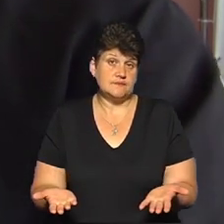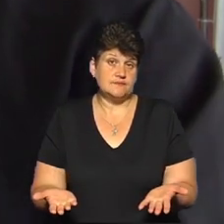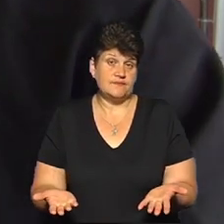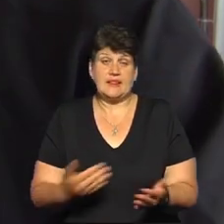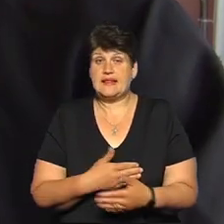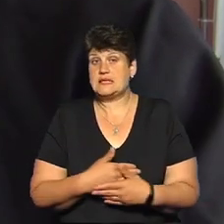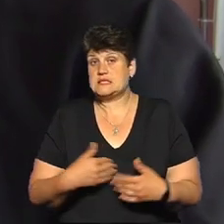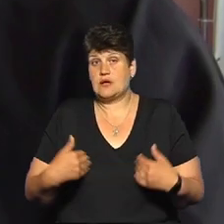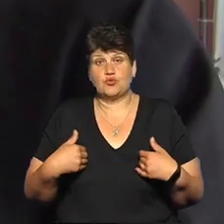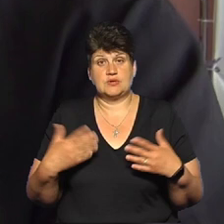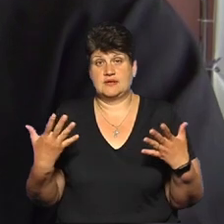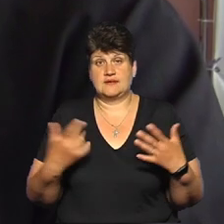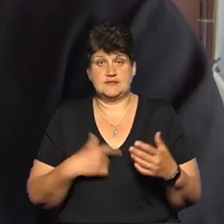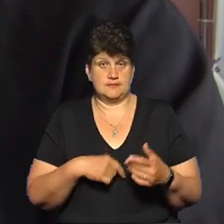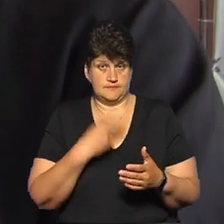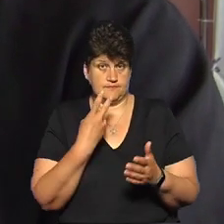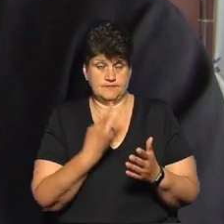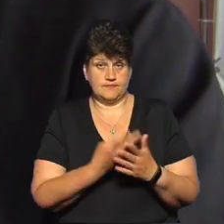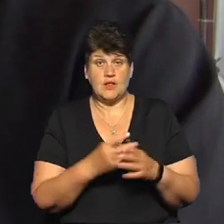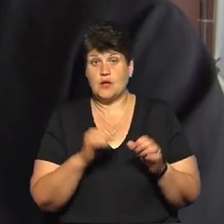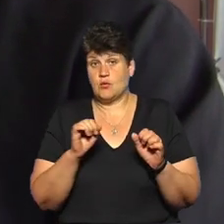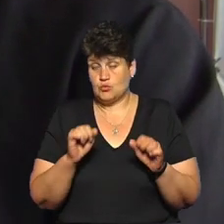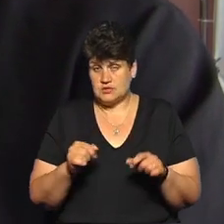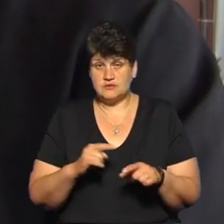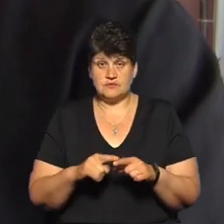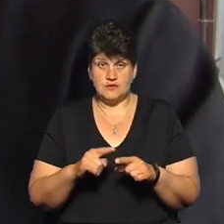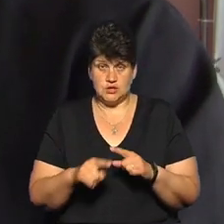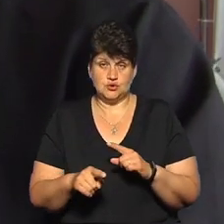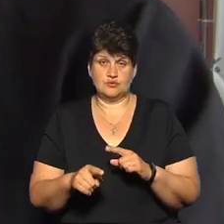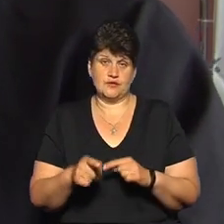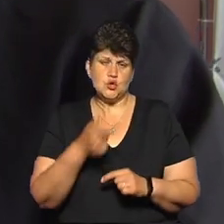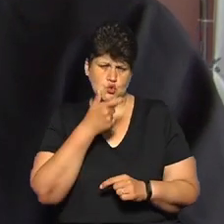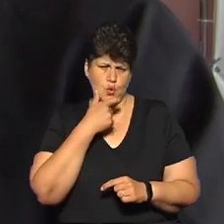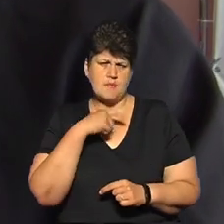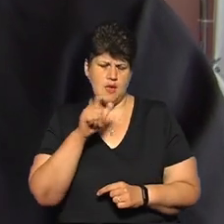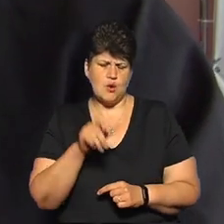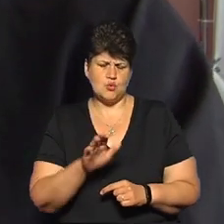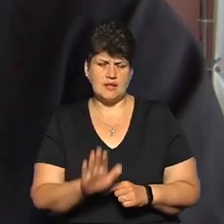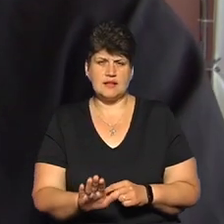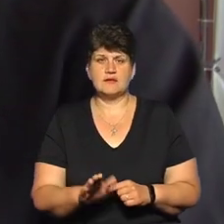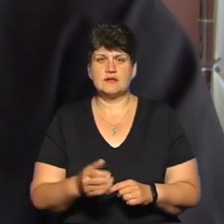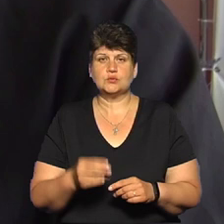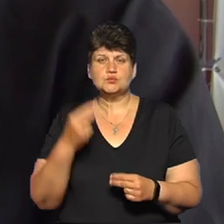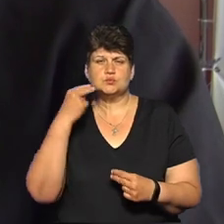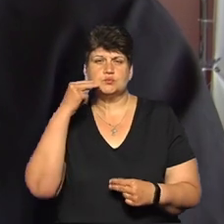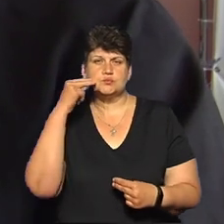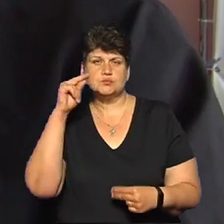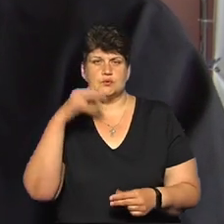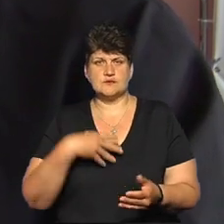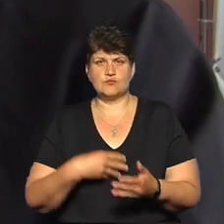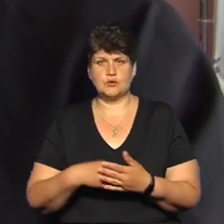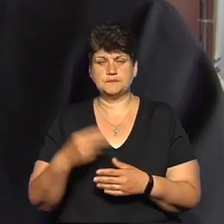себе об'явити, поки що, може, зі скромності, скоріше всього, що він така скромна людина. Він удосконалював свою майстерність і